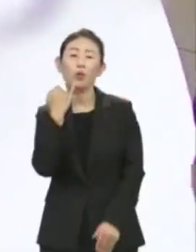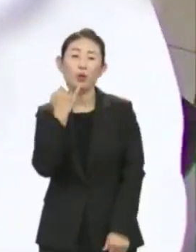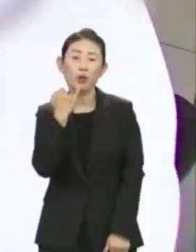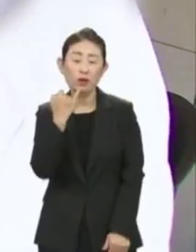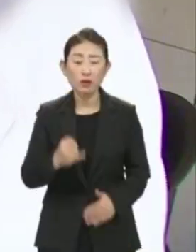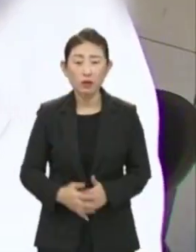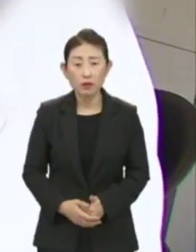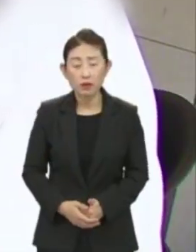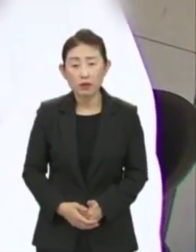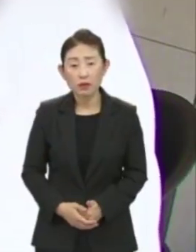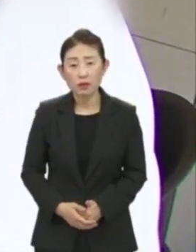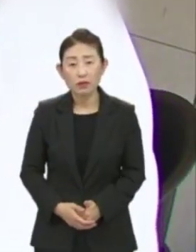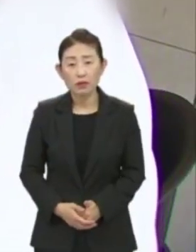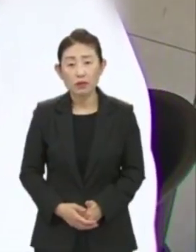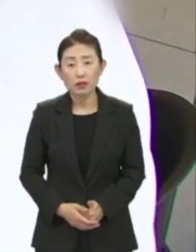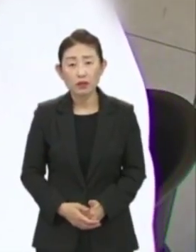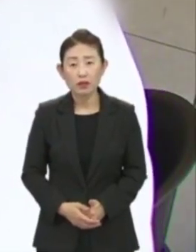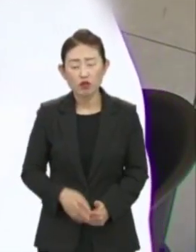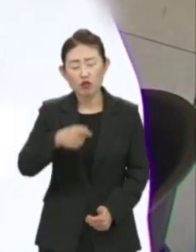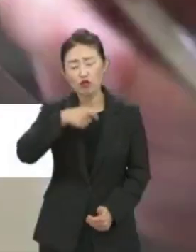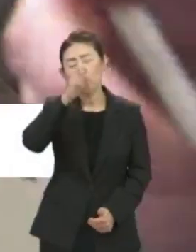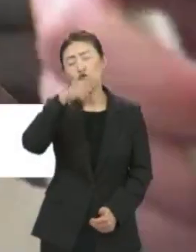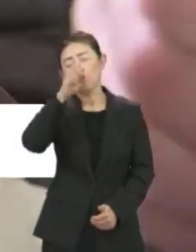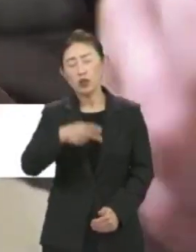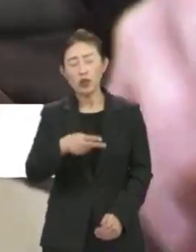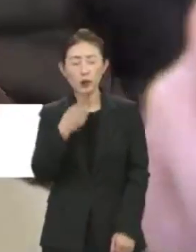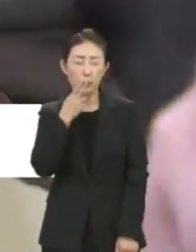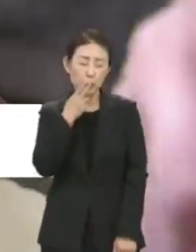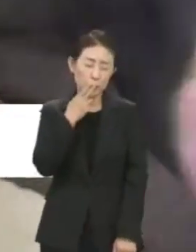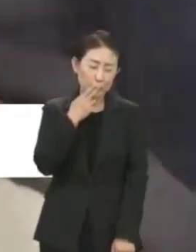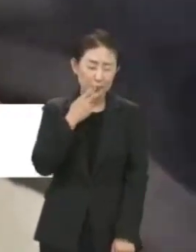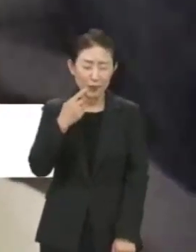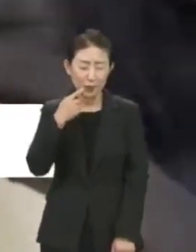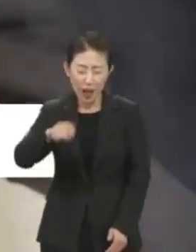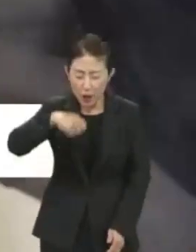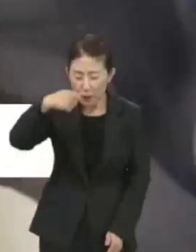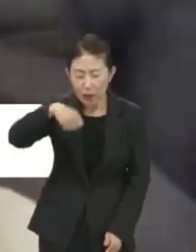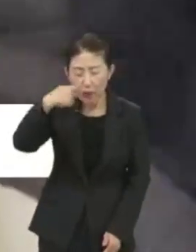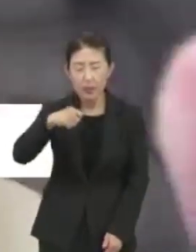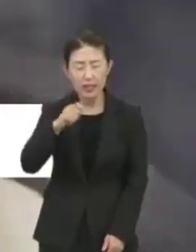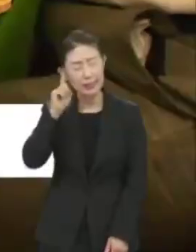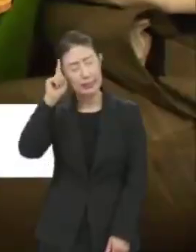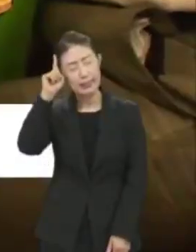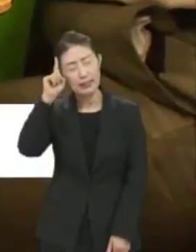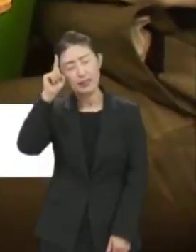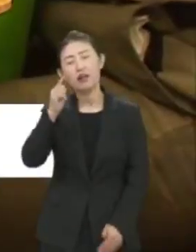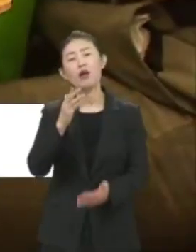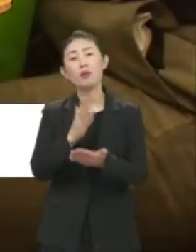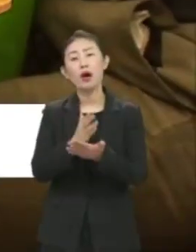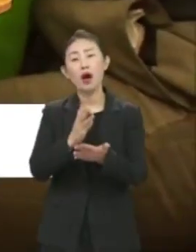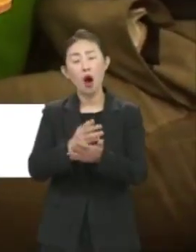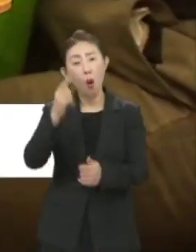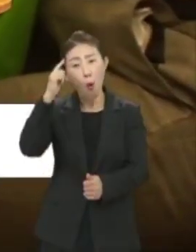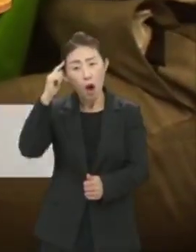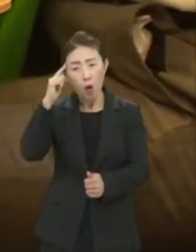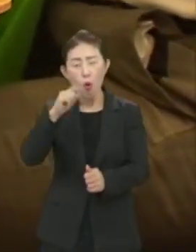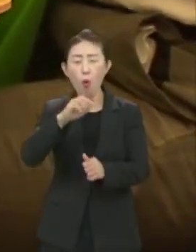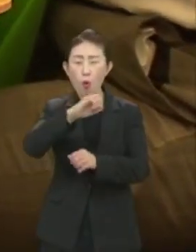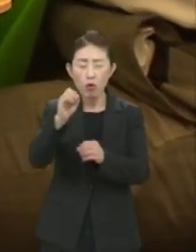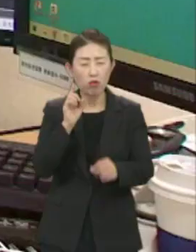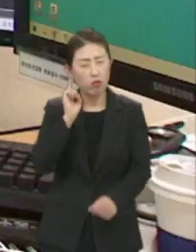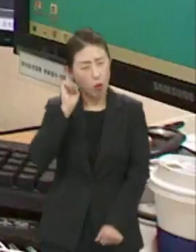관리에 도움됩니다. 과음이나 흡연, 짜게 먹는 습관, 과도한 스트레스도 고혈압의 주범이므로